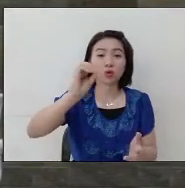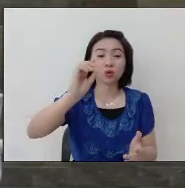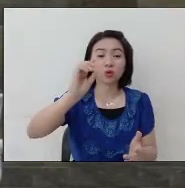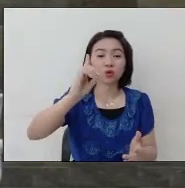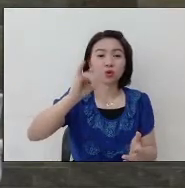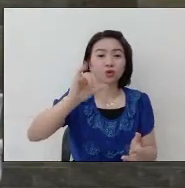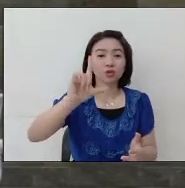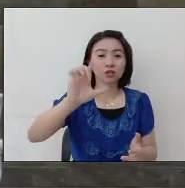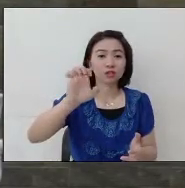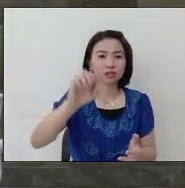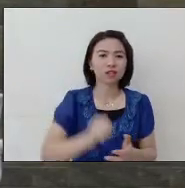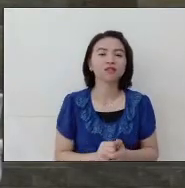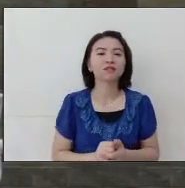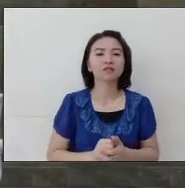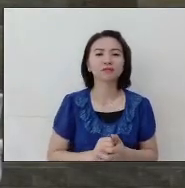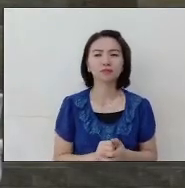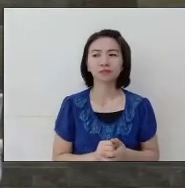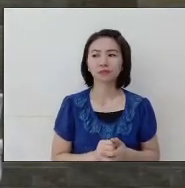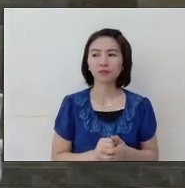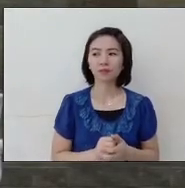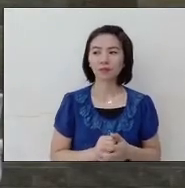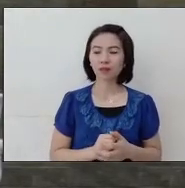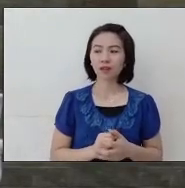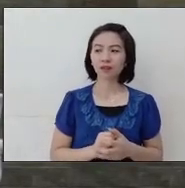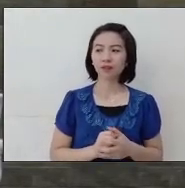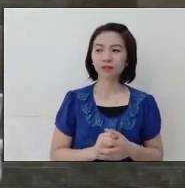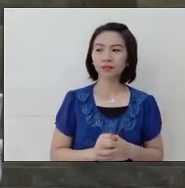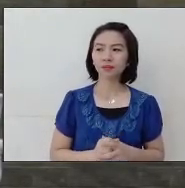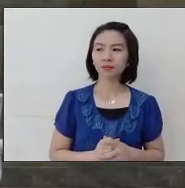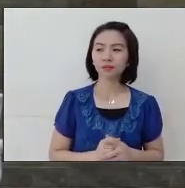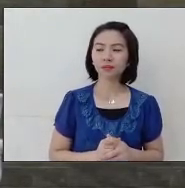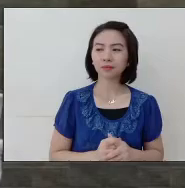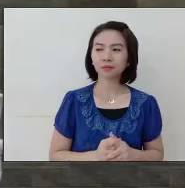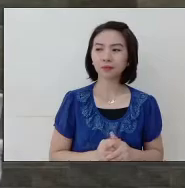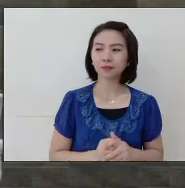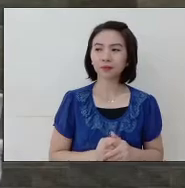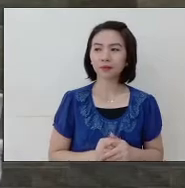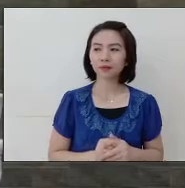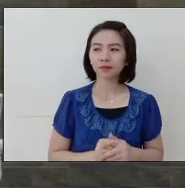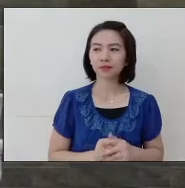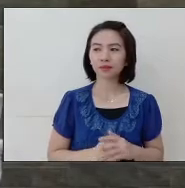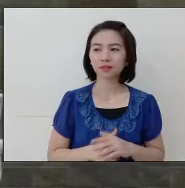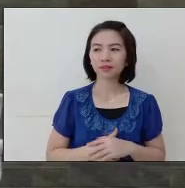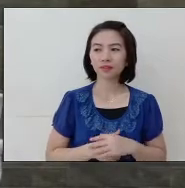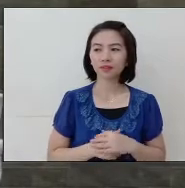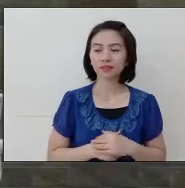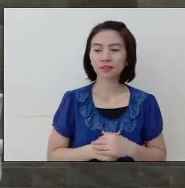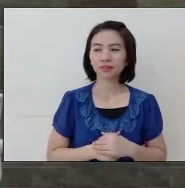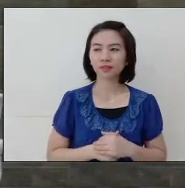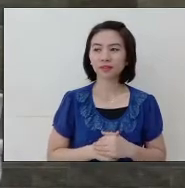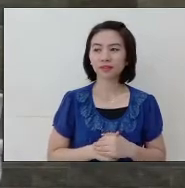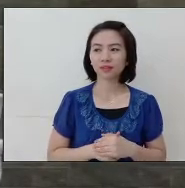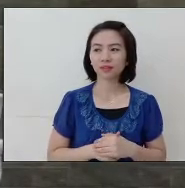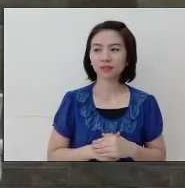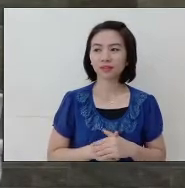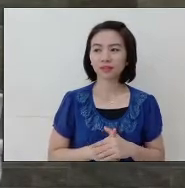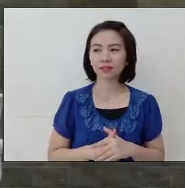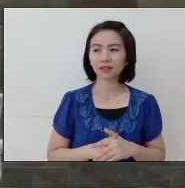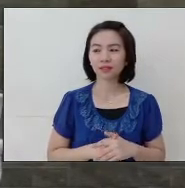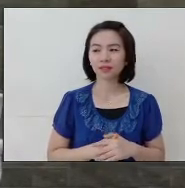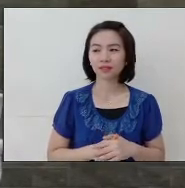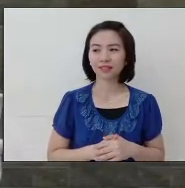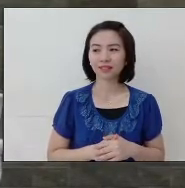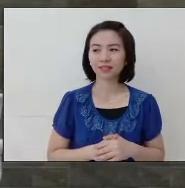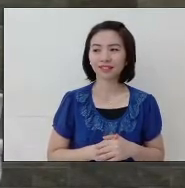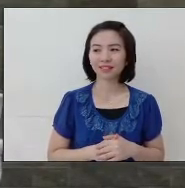nagsasara yung bibig ng buwaya. See that? Akalain nyo, pero yung dyan, mga buwaya dyan, mga kapatid, sa EDSA, pag ginanyan